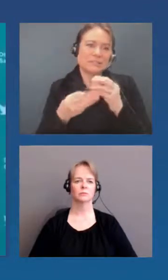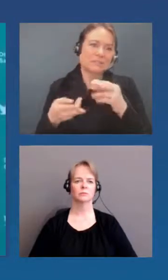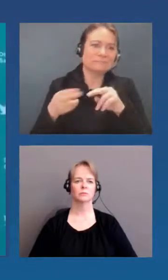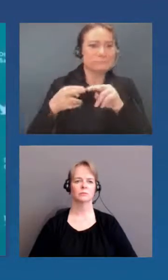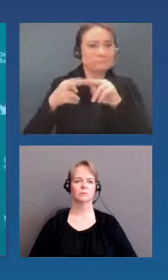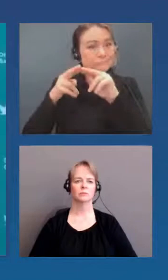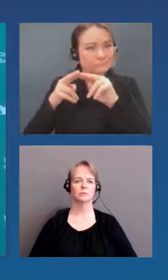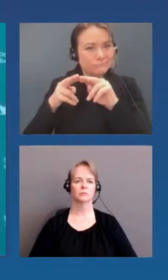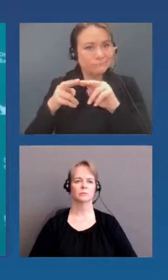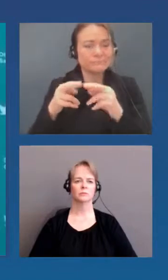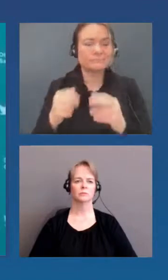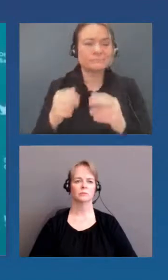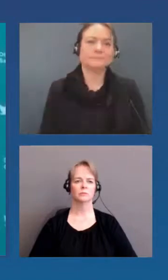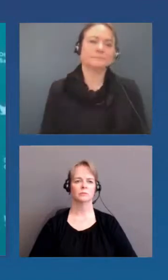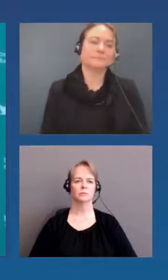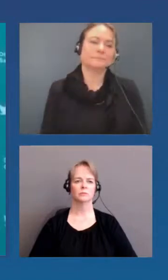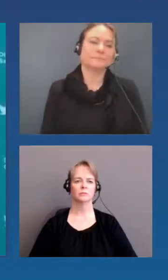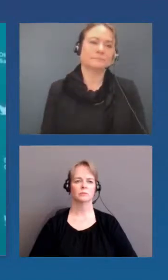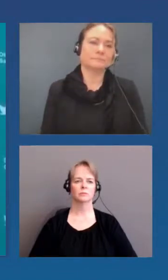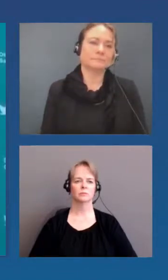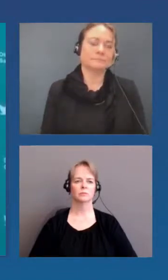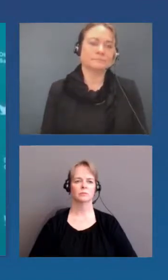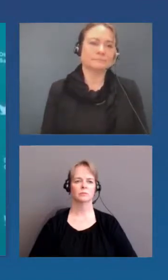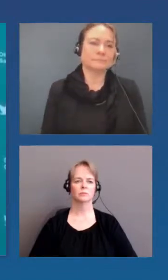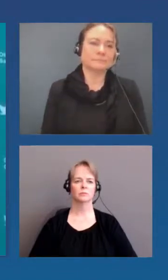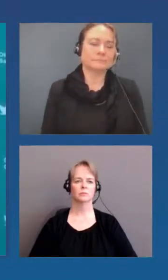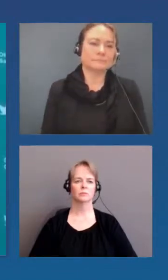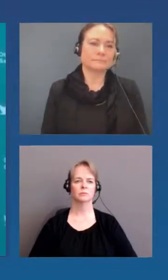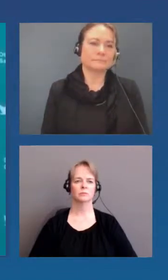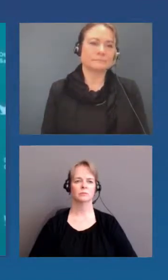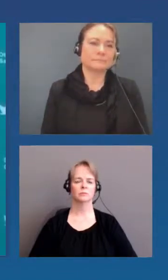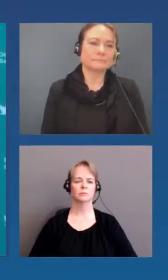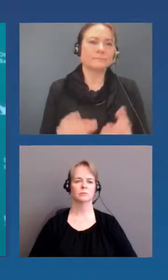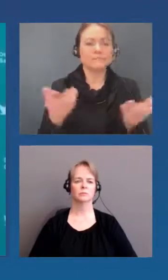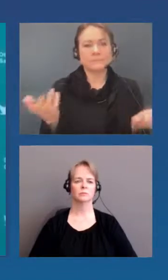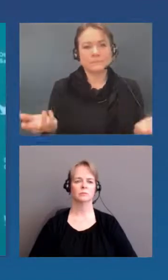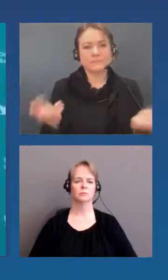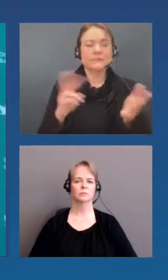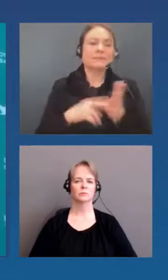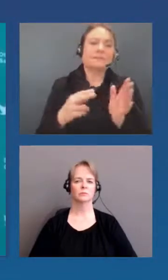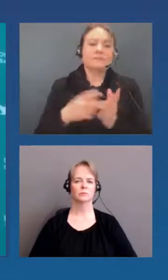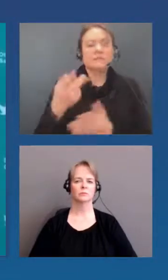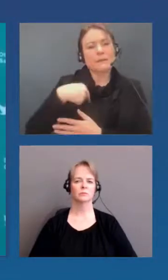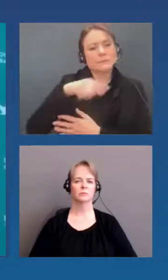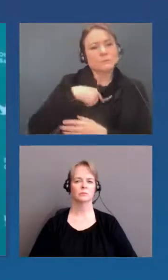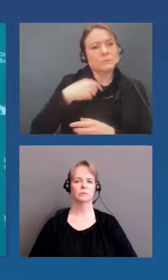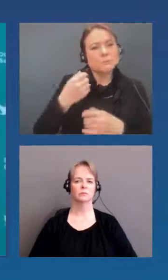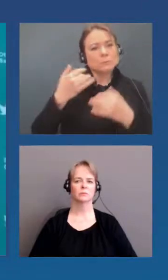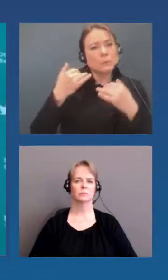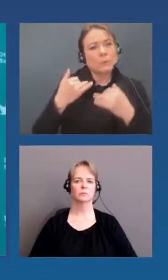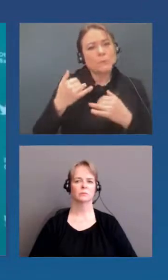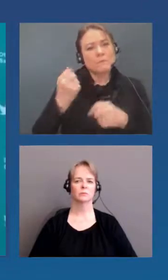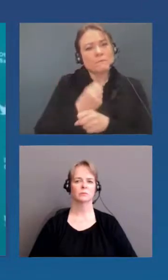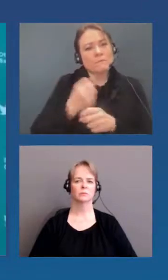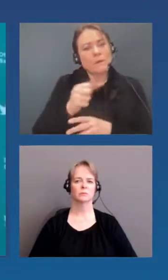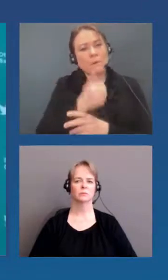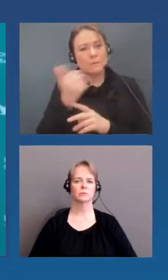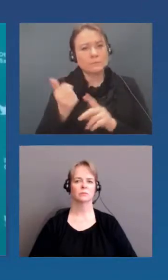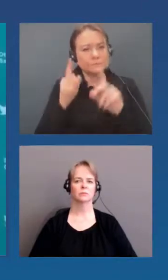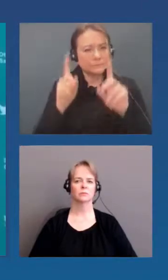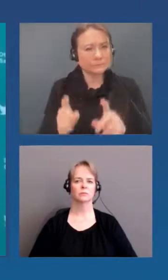présenter pour la vaccination, ça augmente aussi. Alors, on va faire un sondage avec